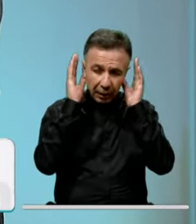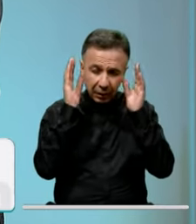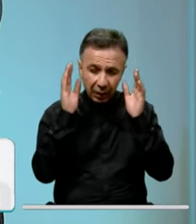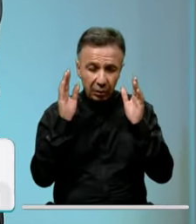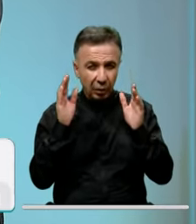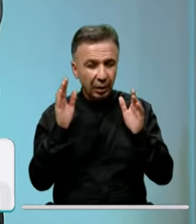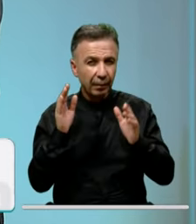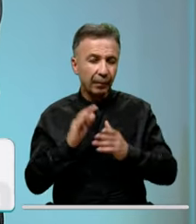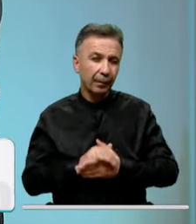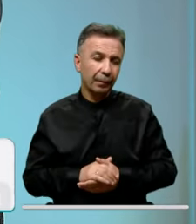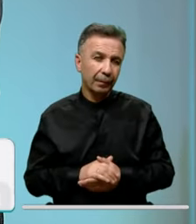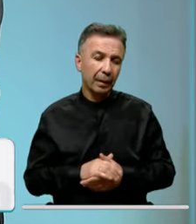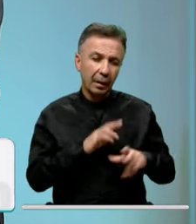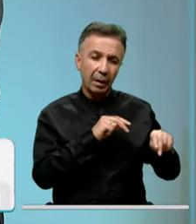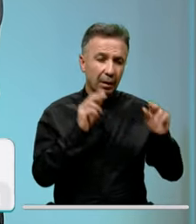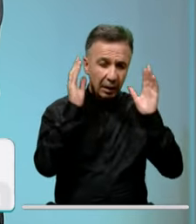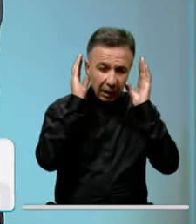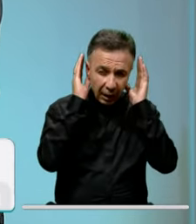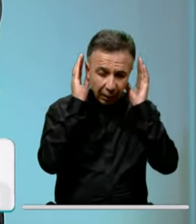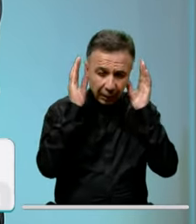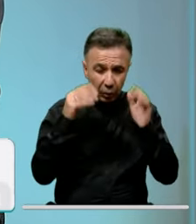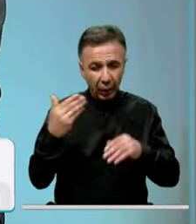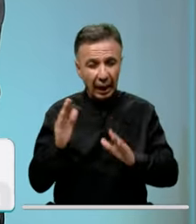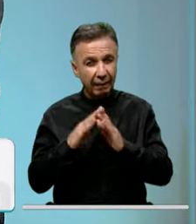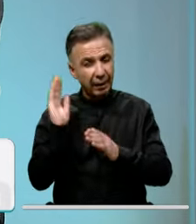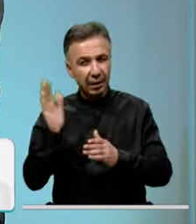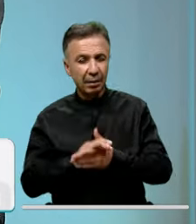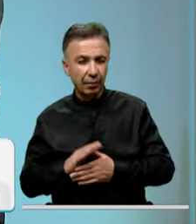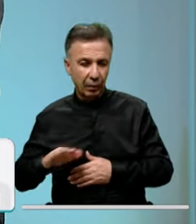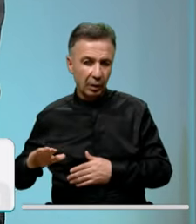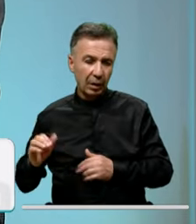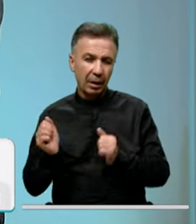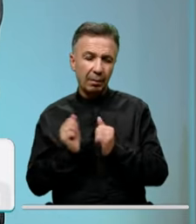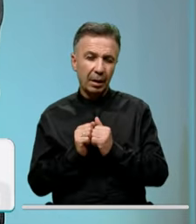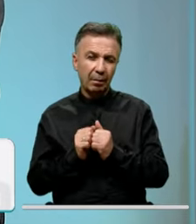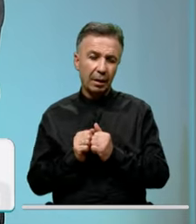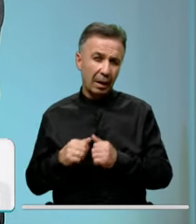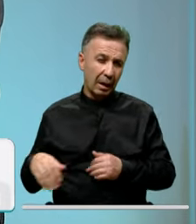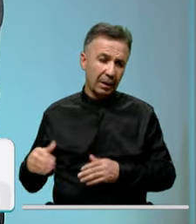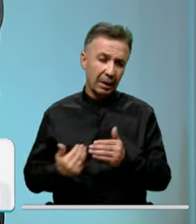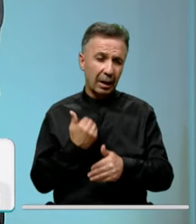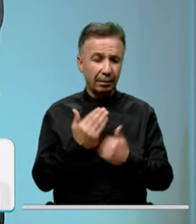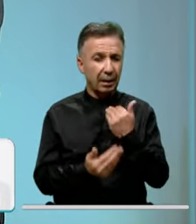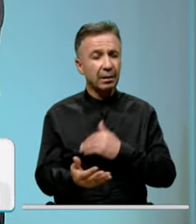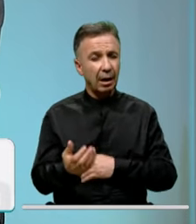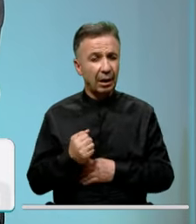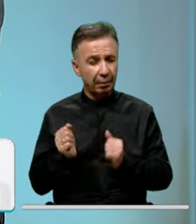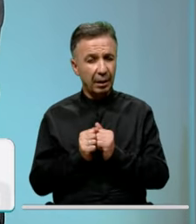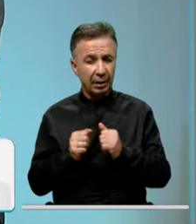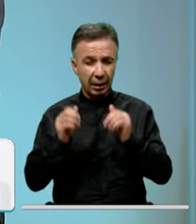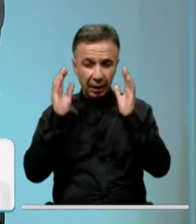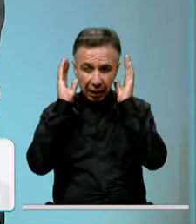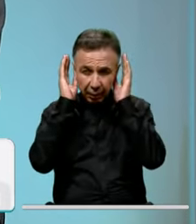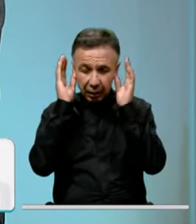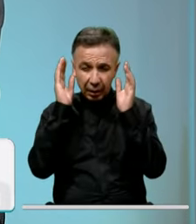Yatsı namazını da henüz kılmadım. Yatsıdan sonra eve gittim. Çocuklarla beraber hadi evlatlar abdestinizi alın, bir namaz kılalım. Yatsıyı kıldınız